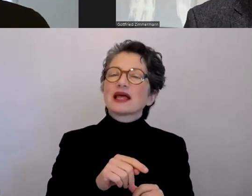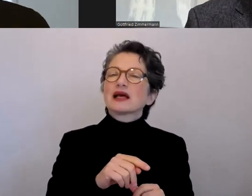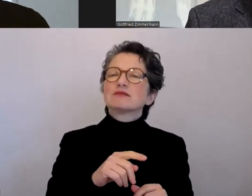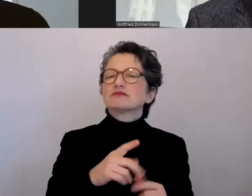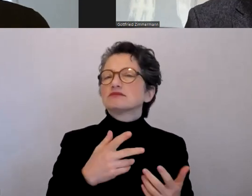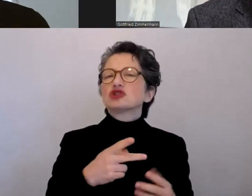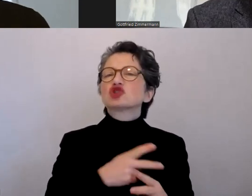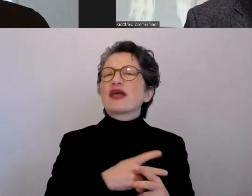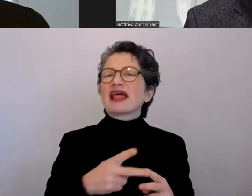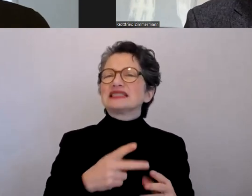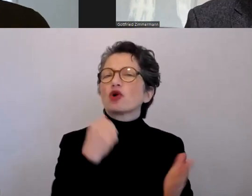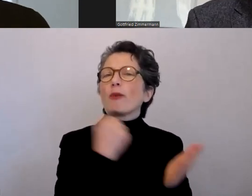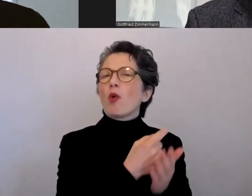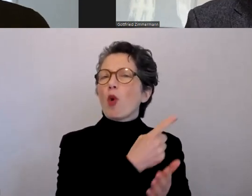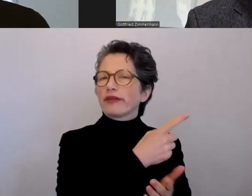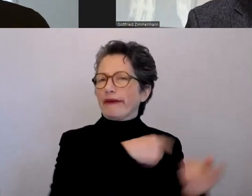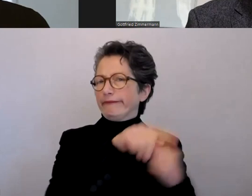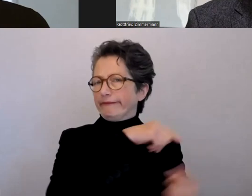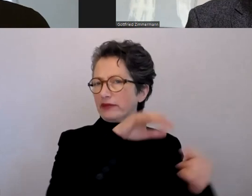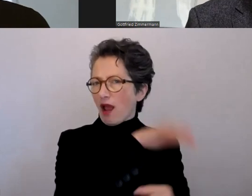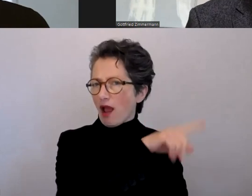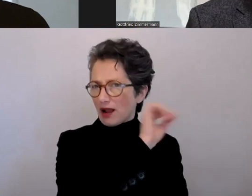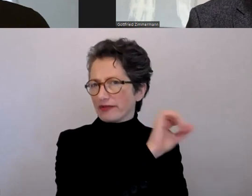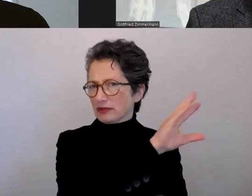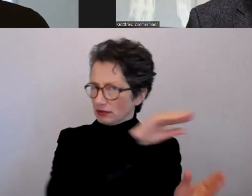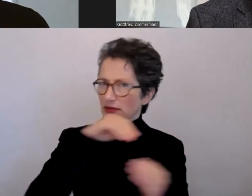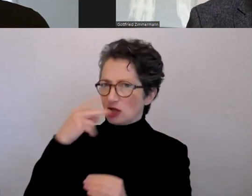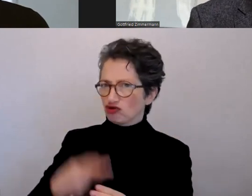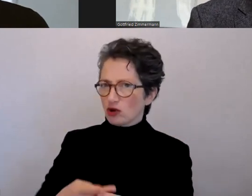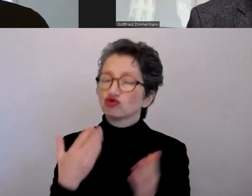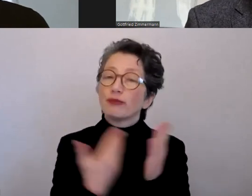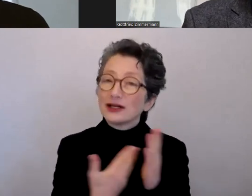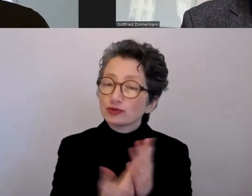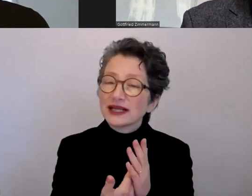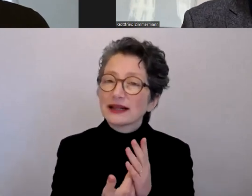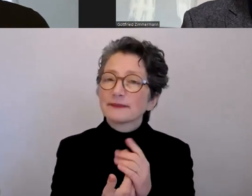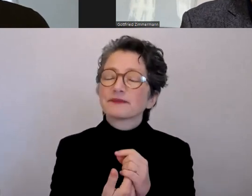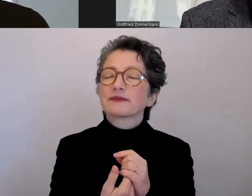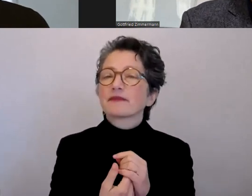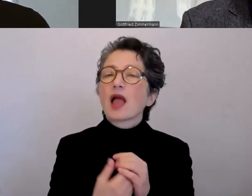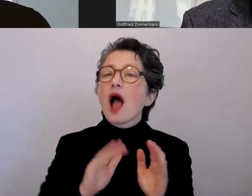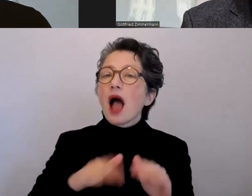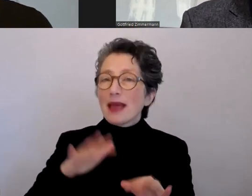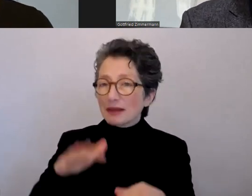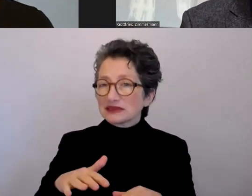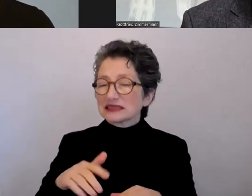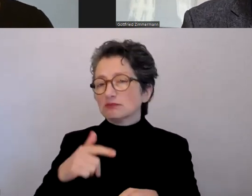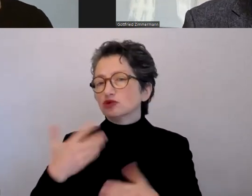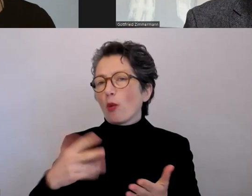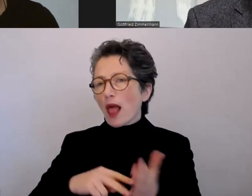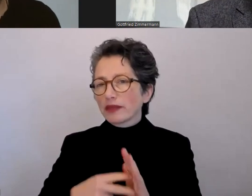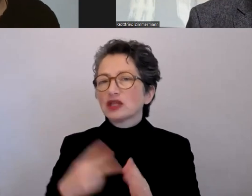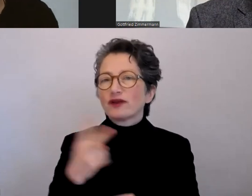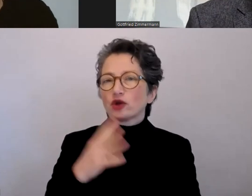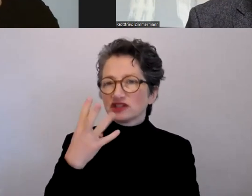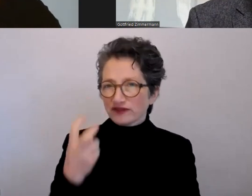zirkulieren und die man dann auch schon anschauen kann. Zum Beispiel soll es zumindest laut Zeitplan ab Herbst